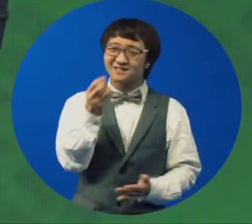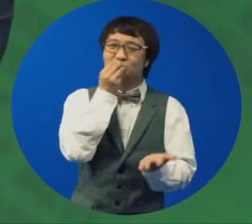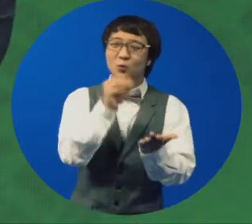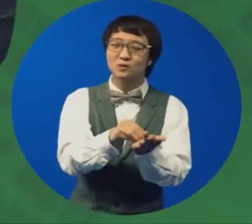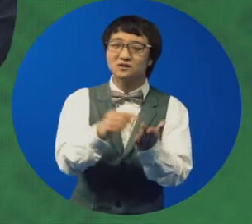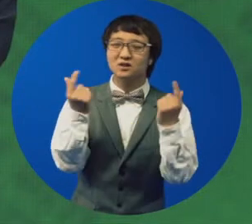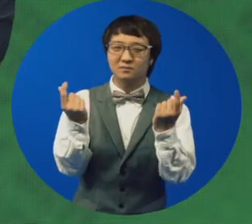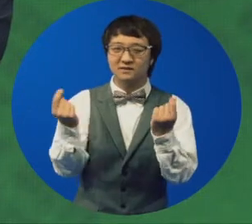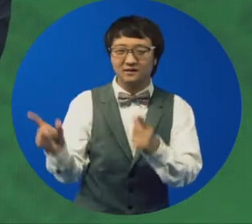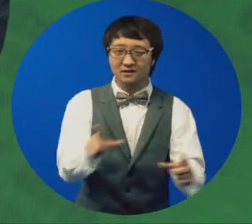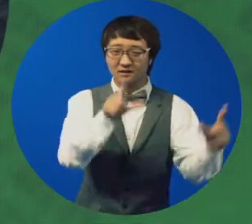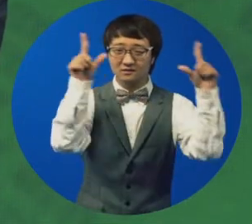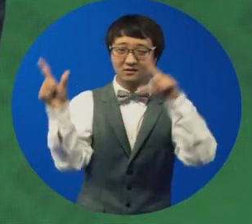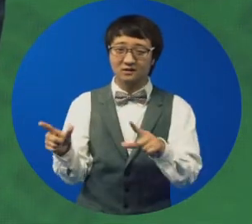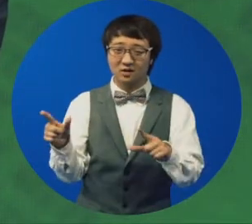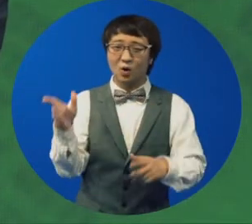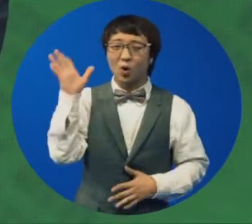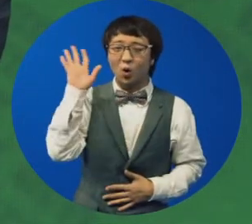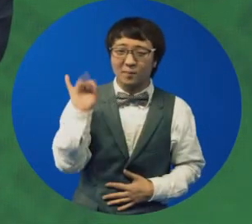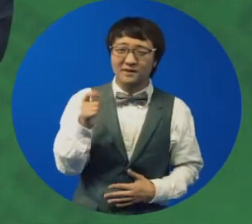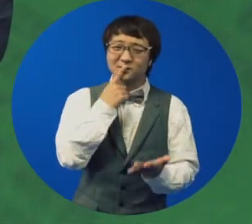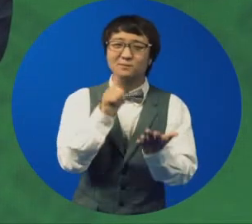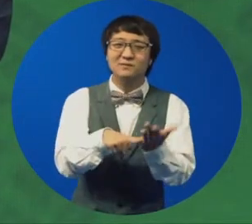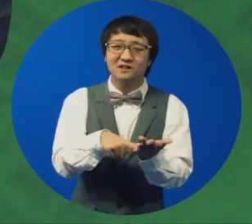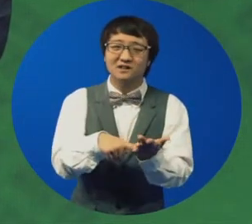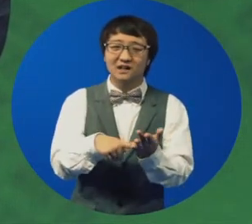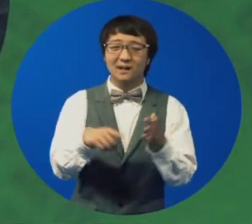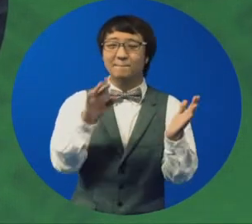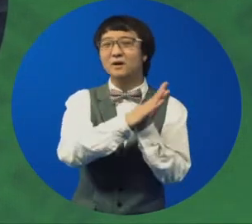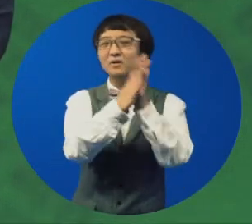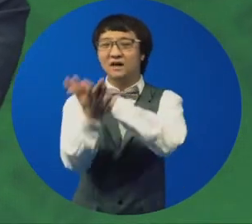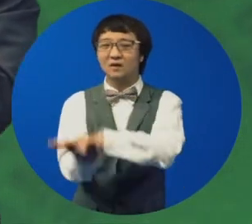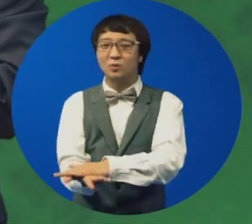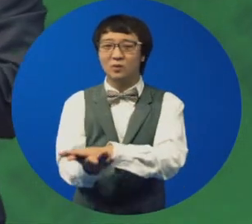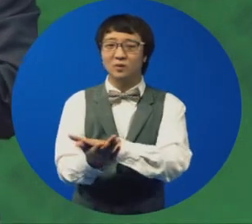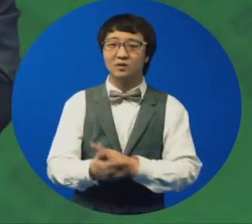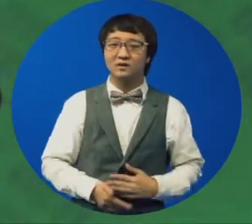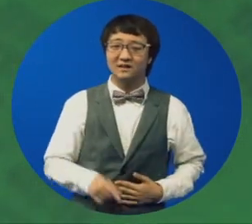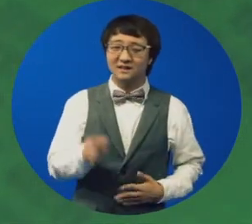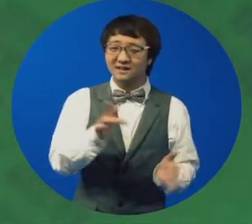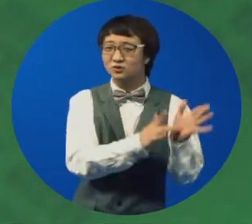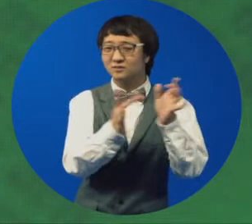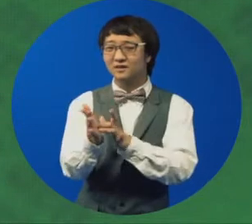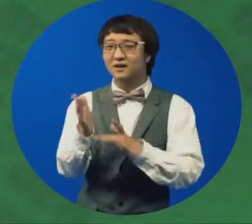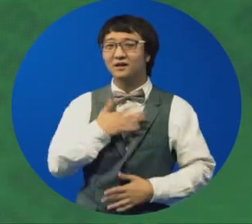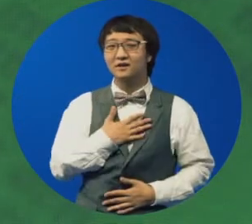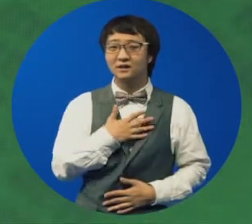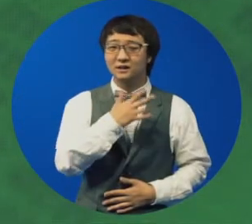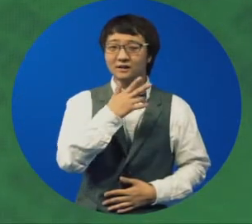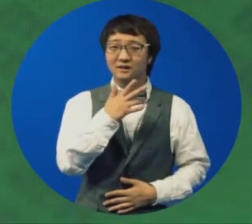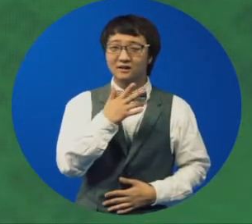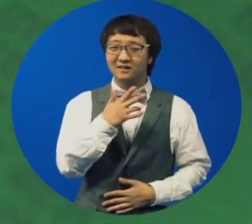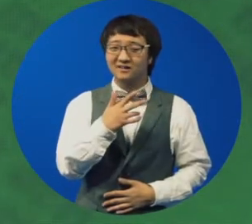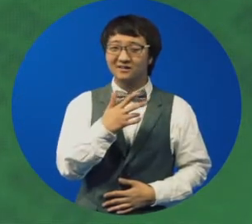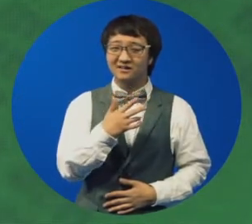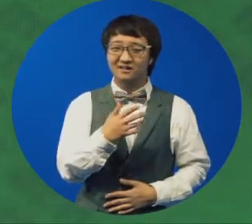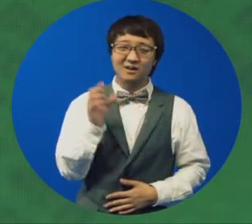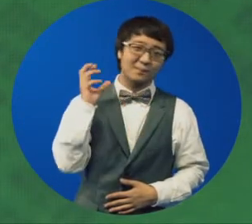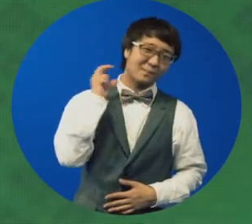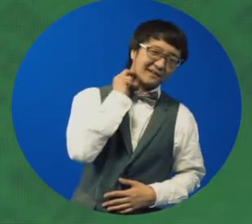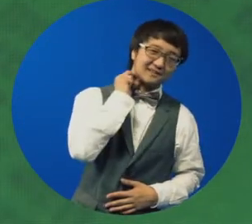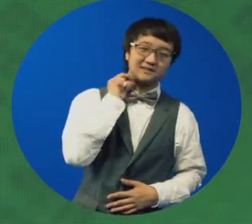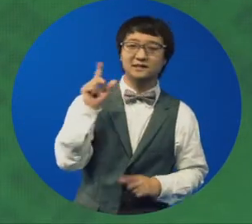얼마나 쉽게 변하고 자기 성질을 못 이기고 예수님 내가 주님을 배신하지 않습니다라고 얘기하는데 가야바